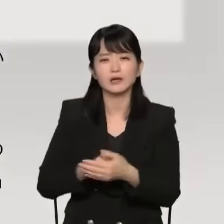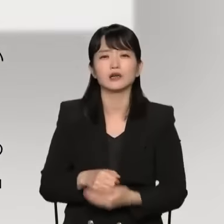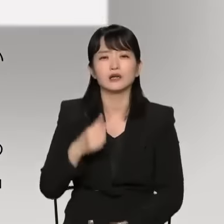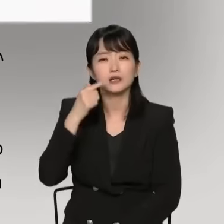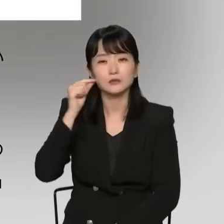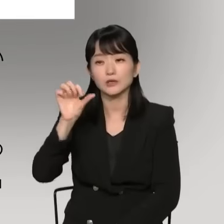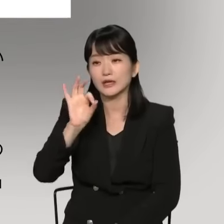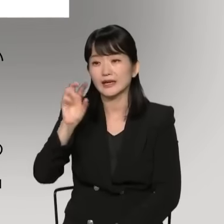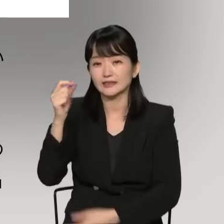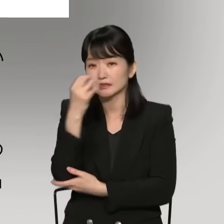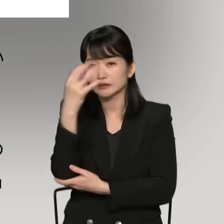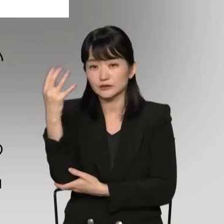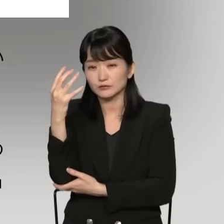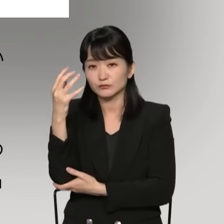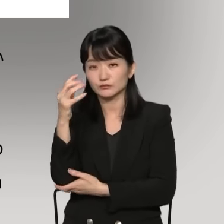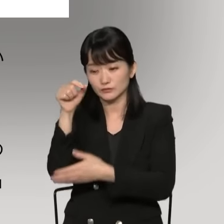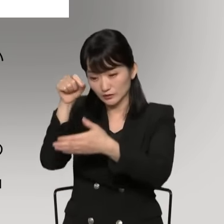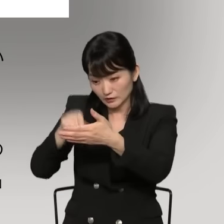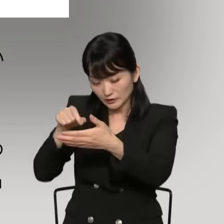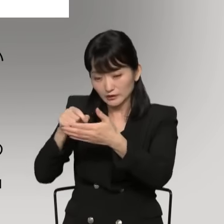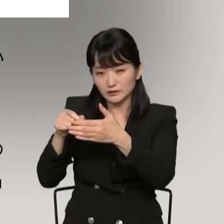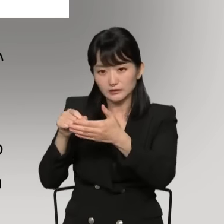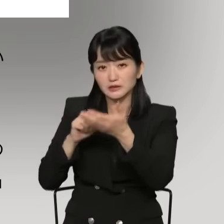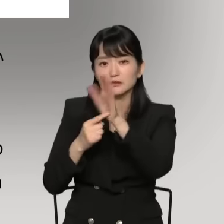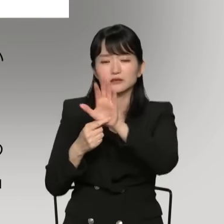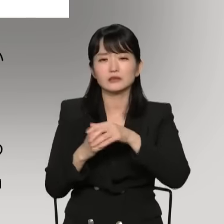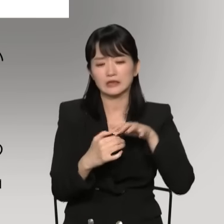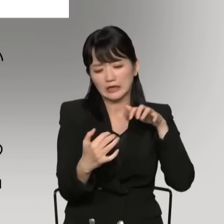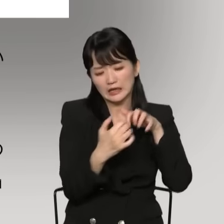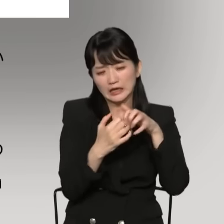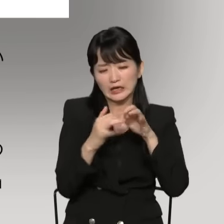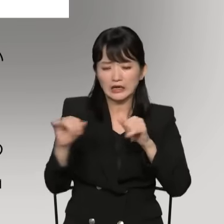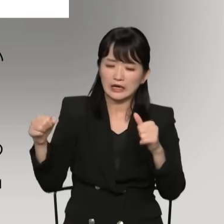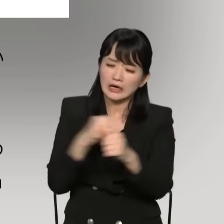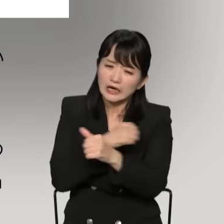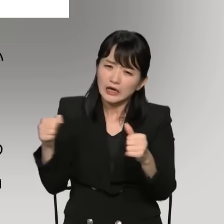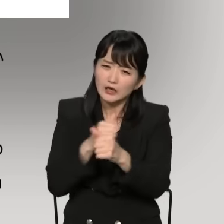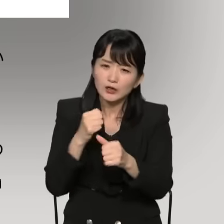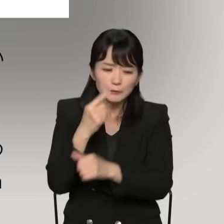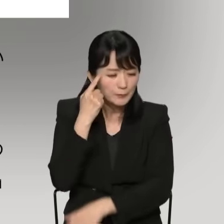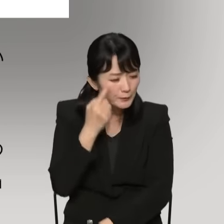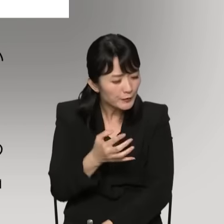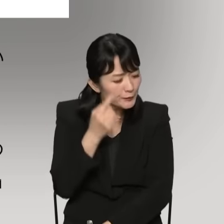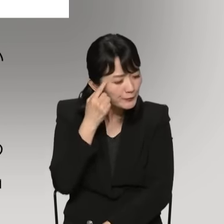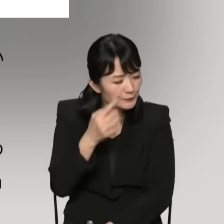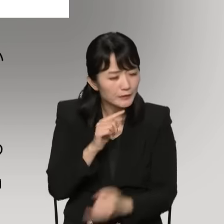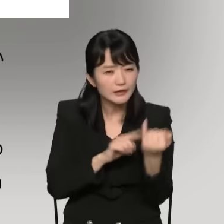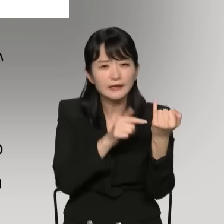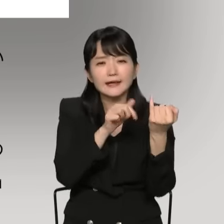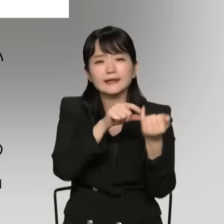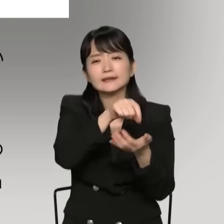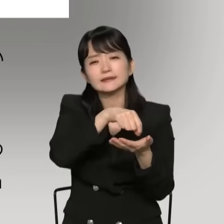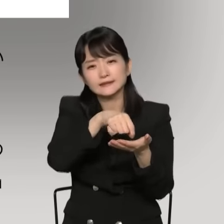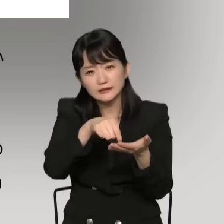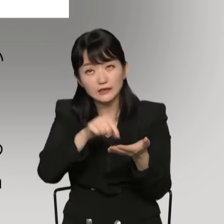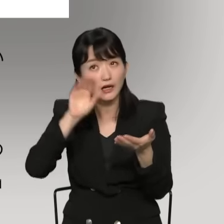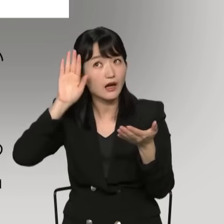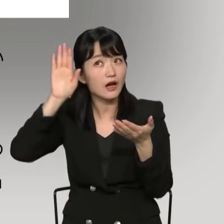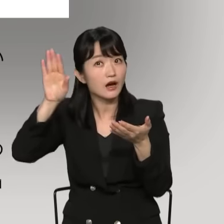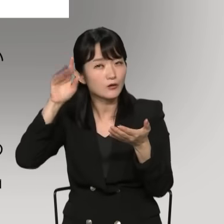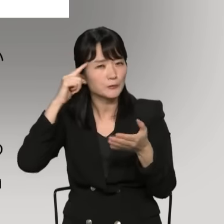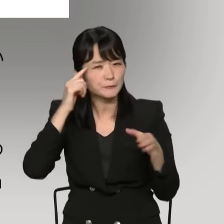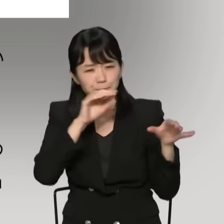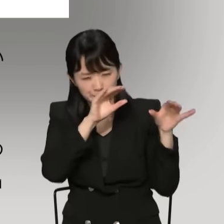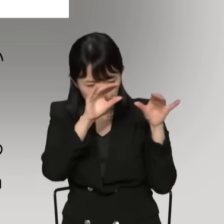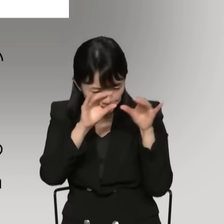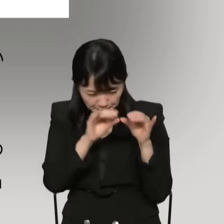신문은 사설을 통해 전쟁과 인간의 폭력성에 대해 지속적으로 질문을 던져온 한강 작품이 앞으로도 공감을